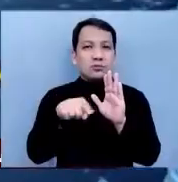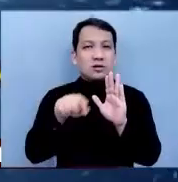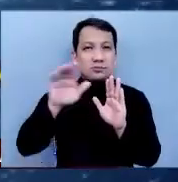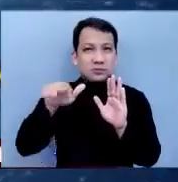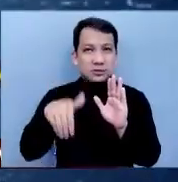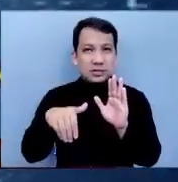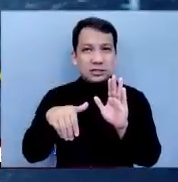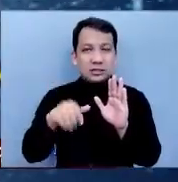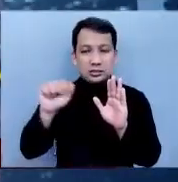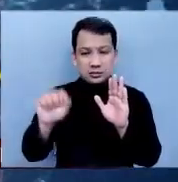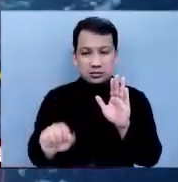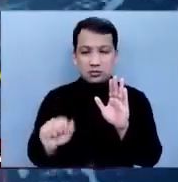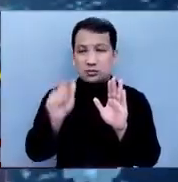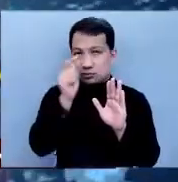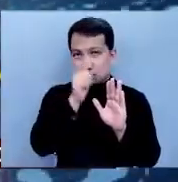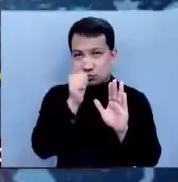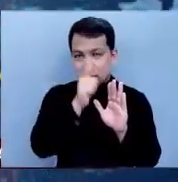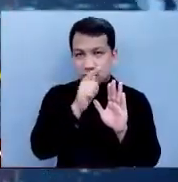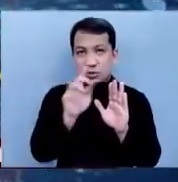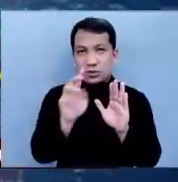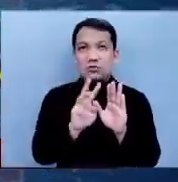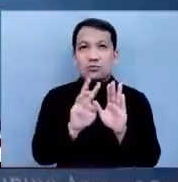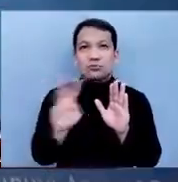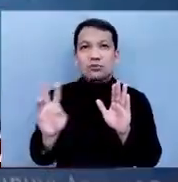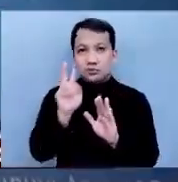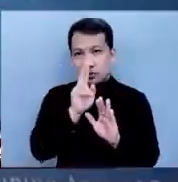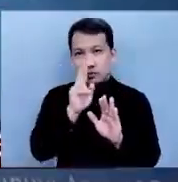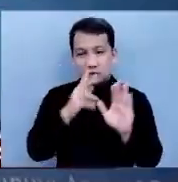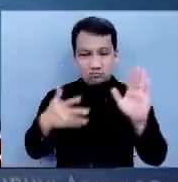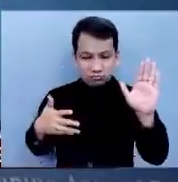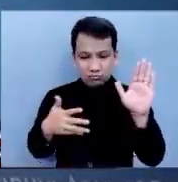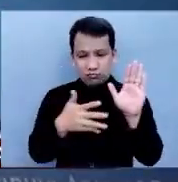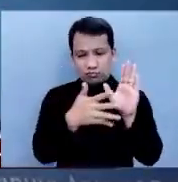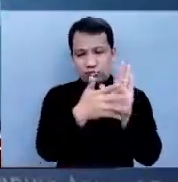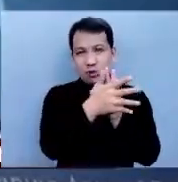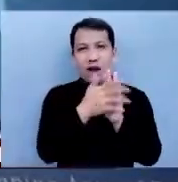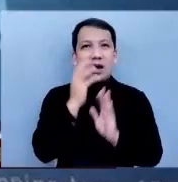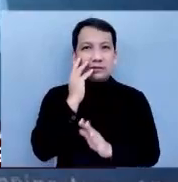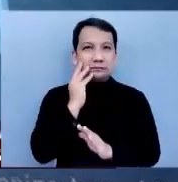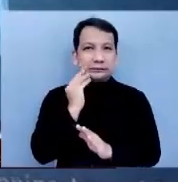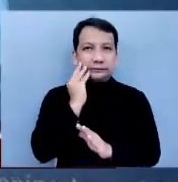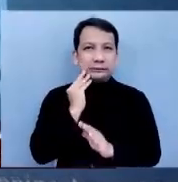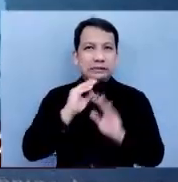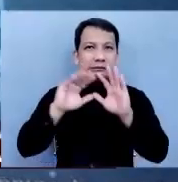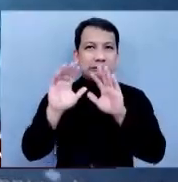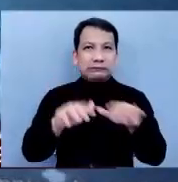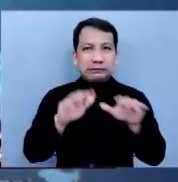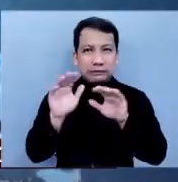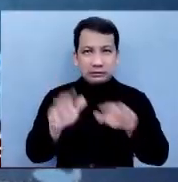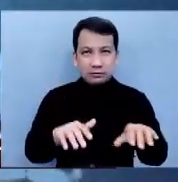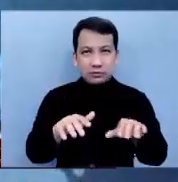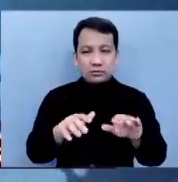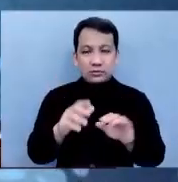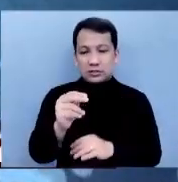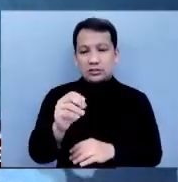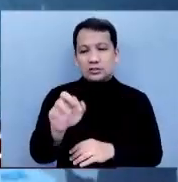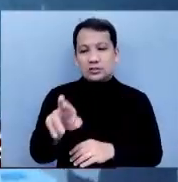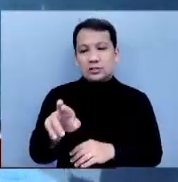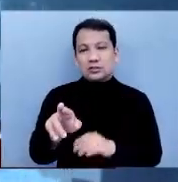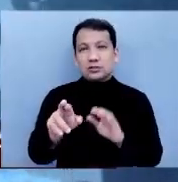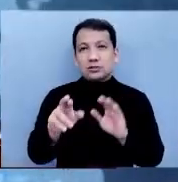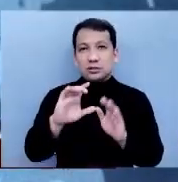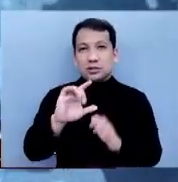Southern Luzon at Western Visayas. Kaya naman makakaranas ng kalat-kalat na pag-ulan sa Metro Manila,